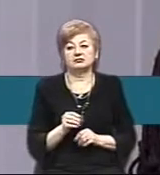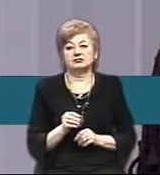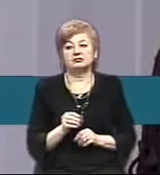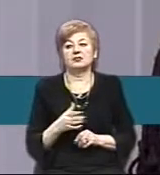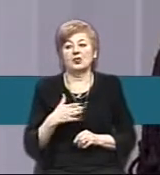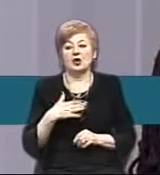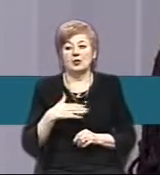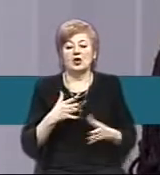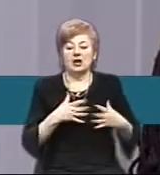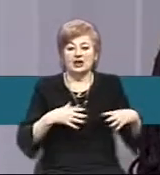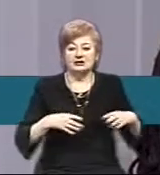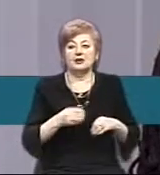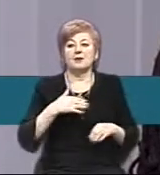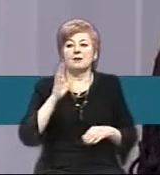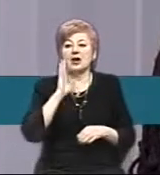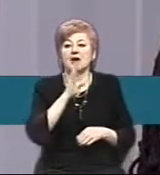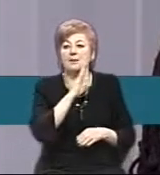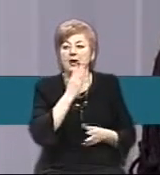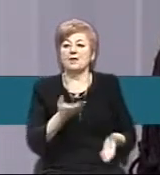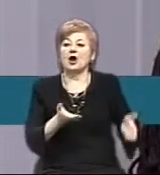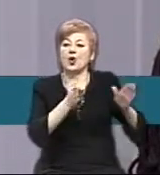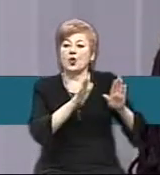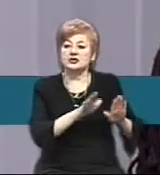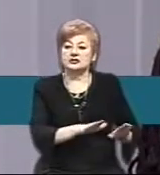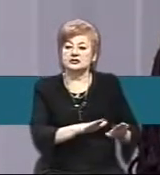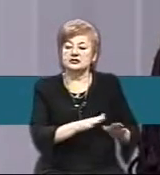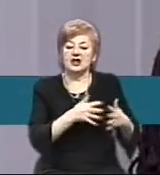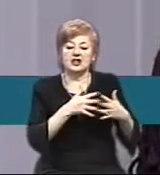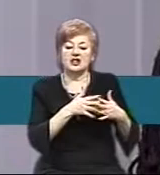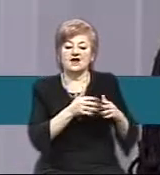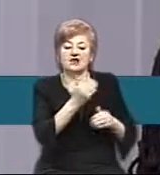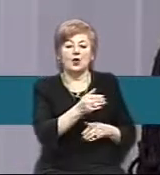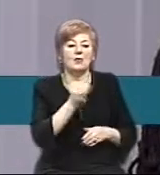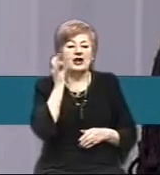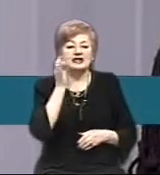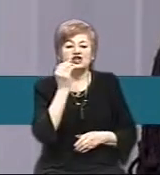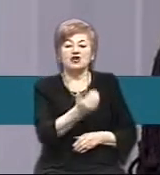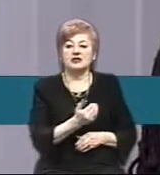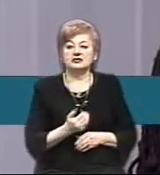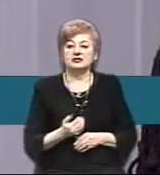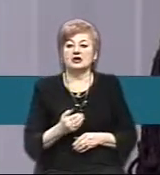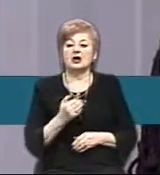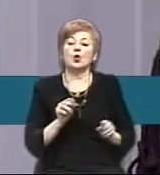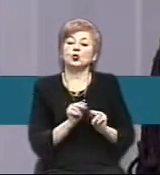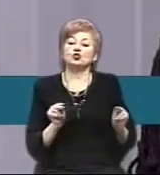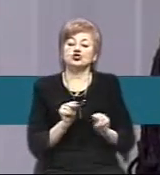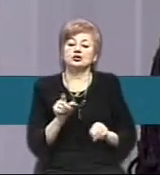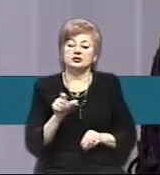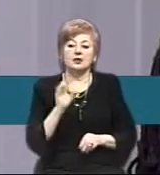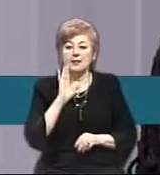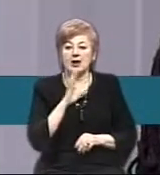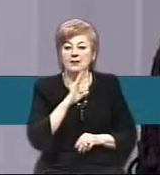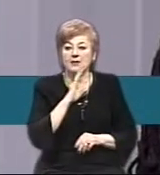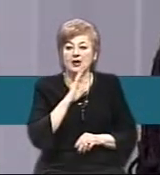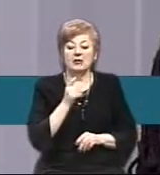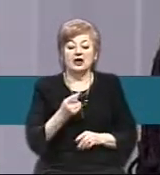моя родина, моя мати, вона залишається у прифронтовому Лисичанську. Вона вчителька, і ось за